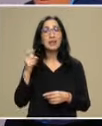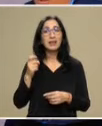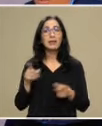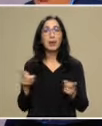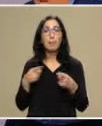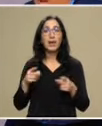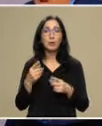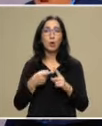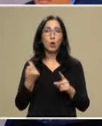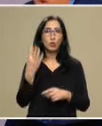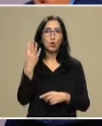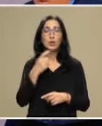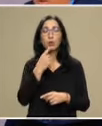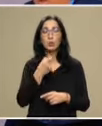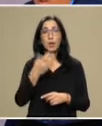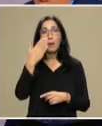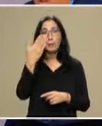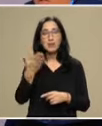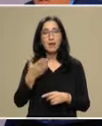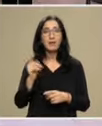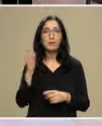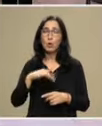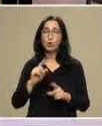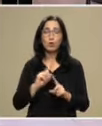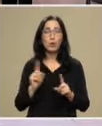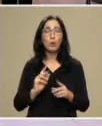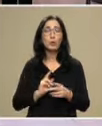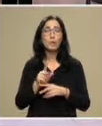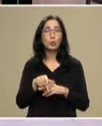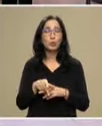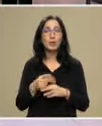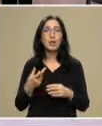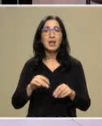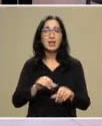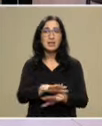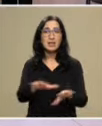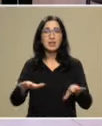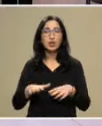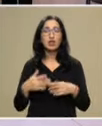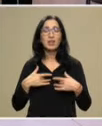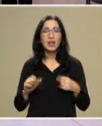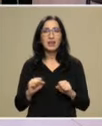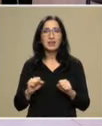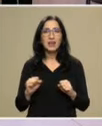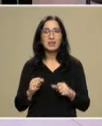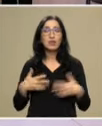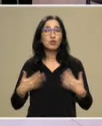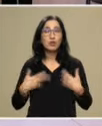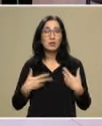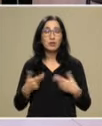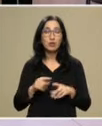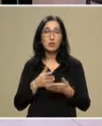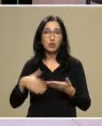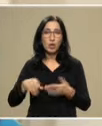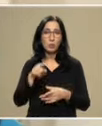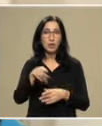хора от 4 години. И двамата признават, че все още не могат да преодолеят сценичната треска, но са щастливи, че са част от тази